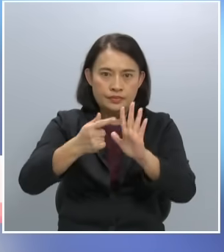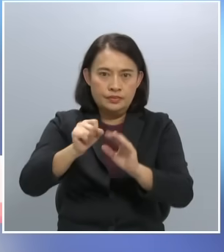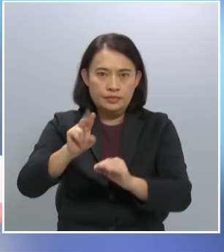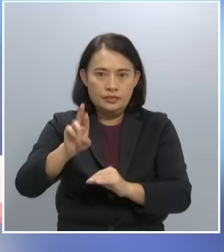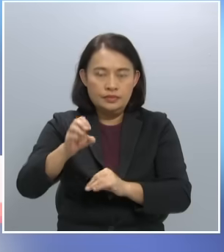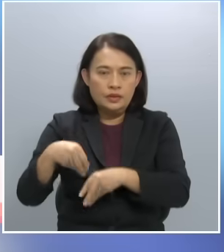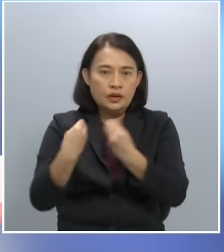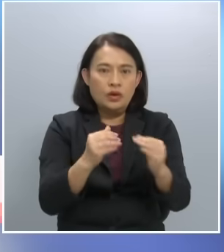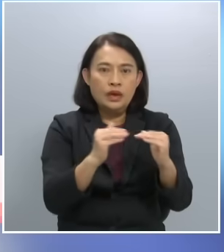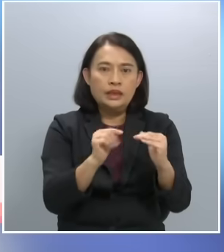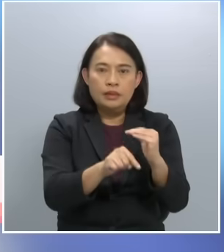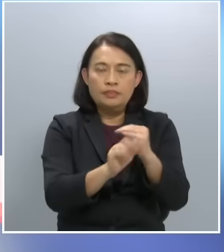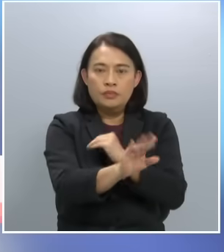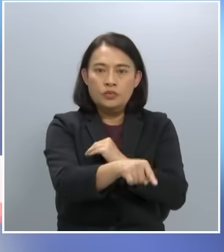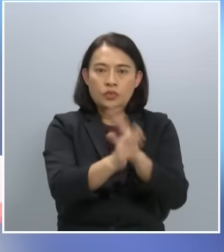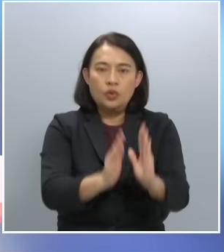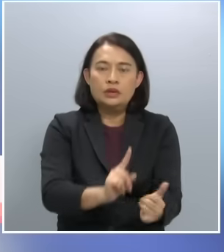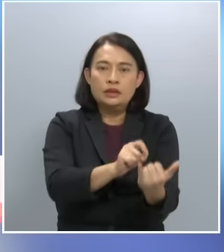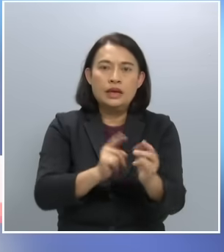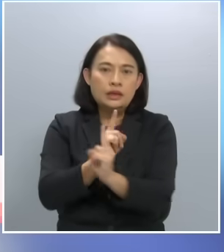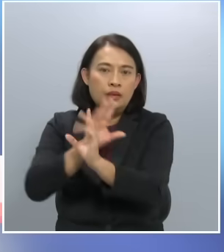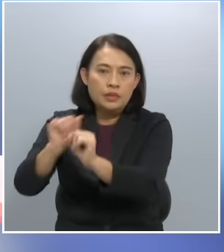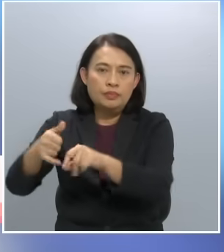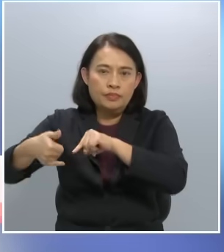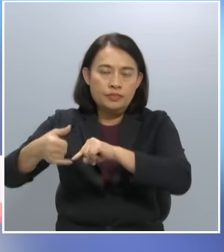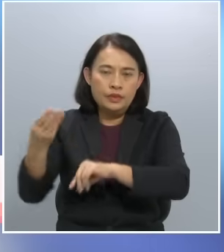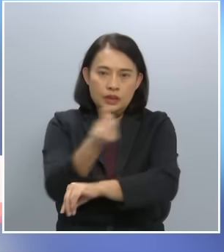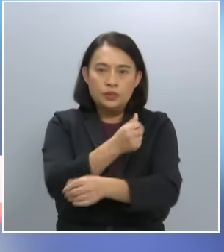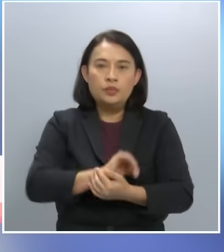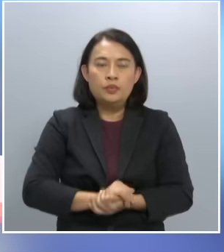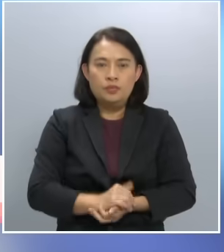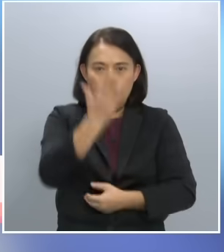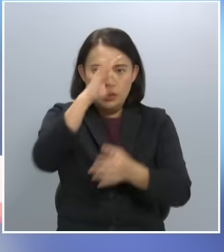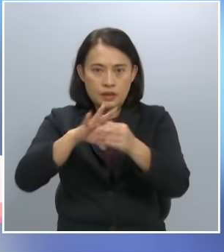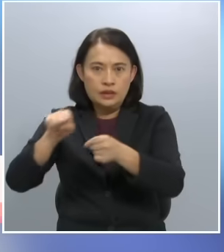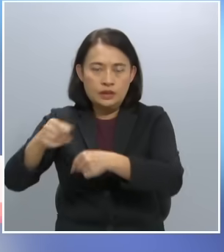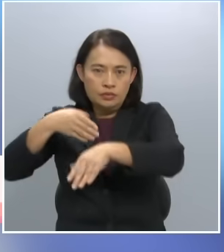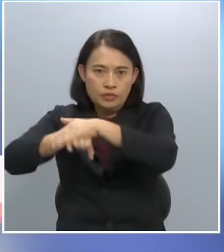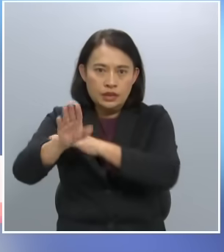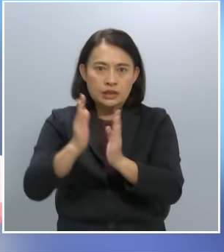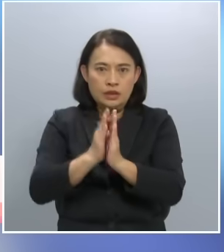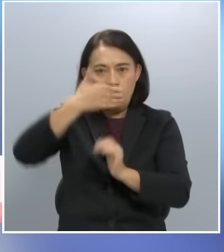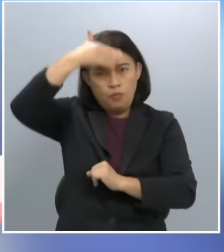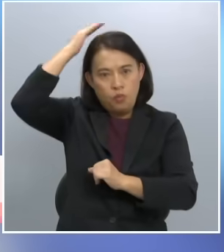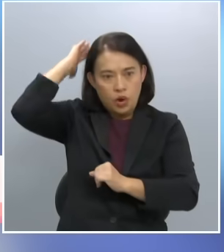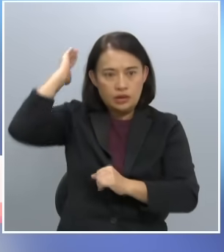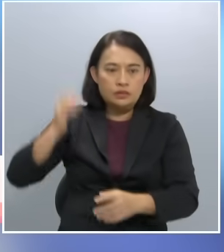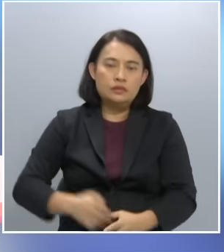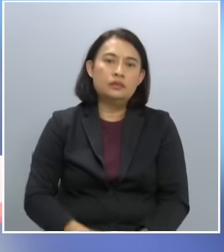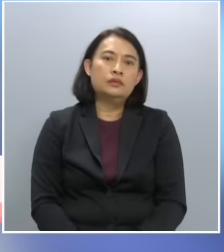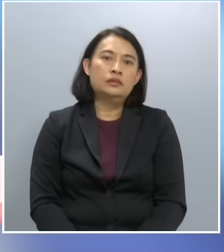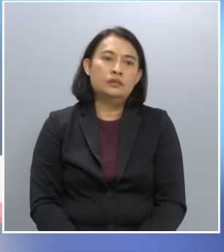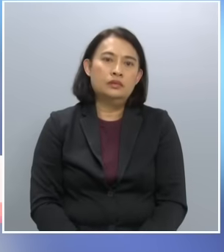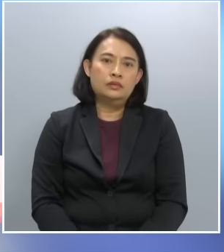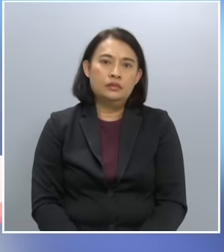ผู้ตายพร้อมกับเร่งติดตามจับกุมผู้ก่อเหตุไปดำเนินคดีโดยเร็วที่สุดเพราะตอนนี้กำลังหนีไปบวชนะครับอืเนี่ย